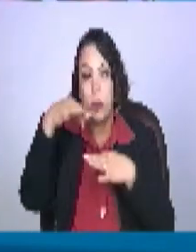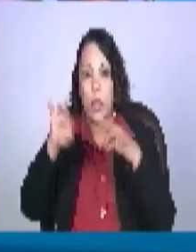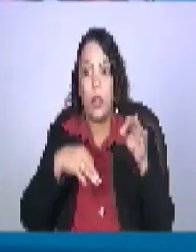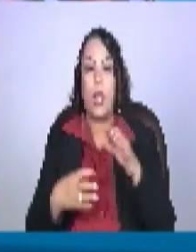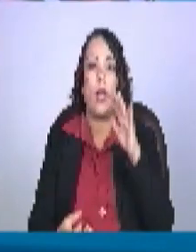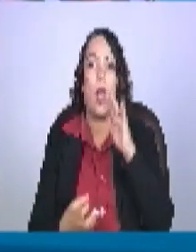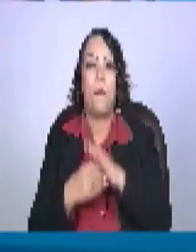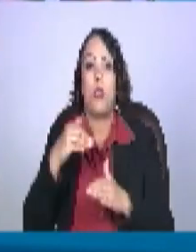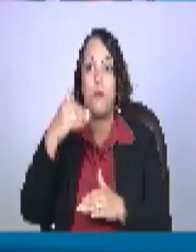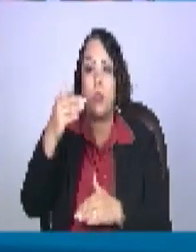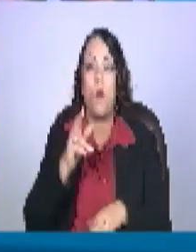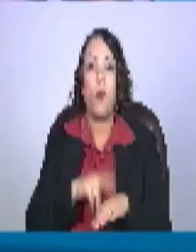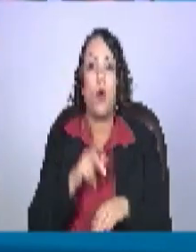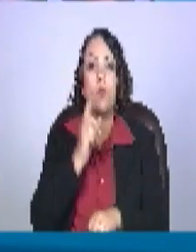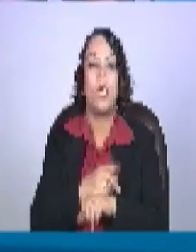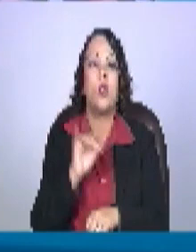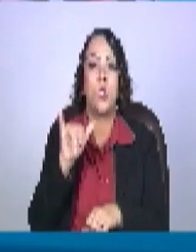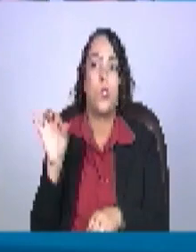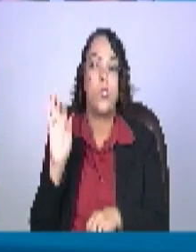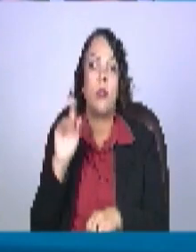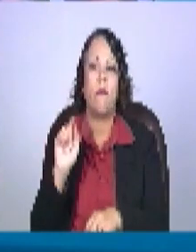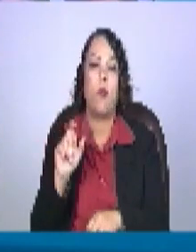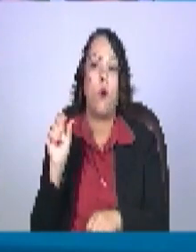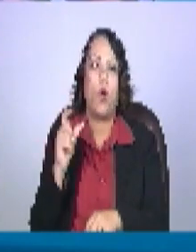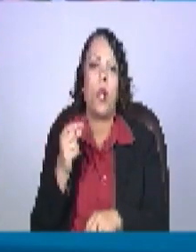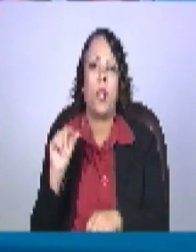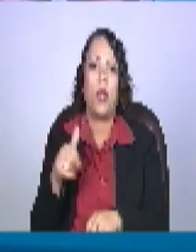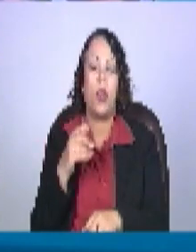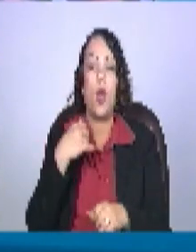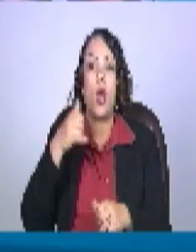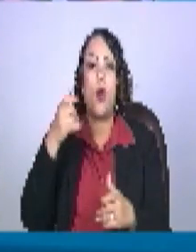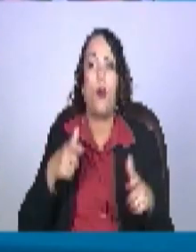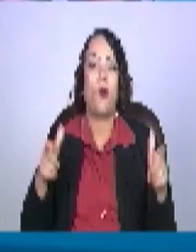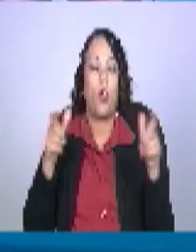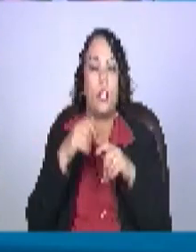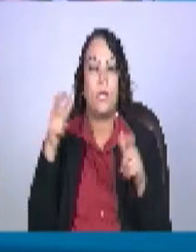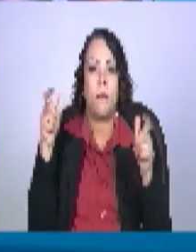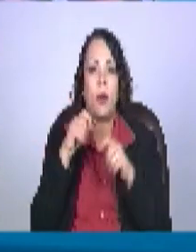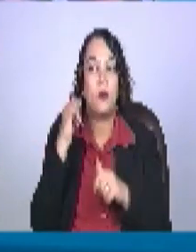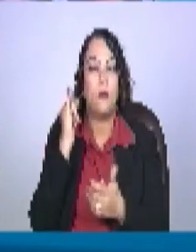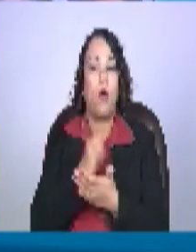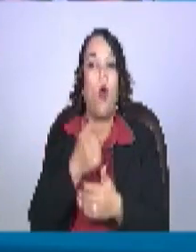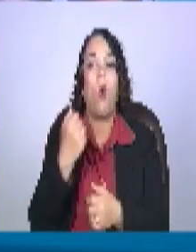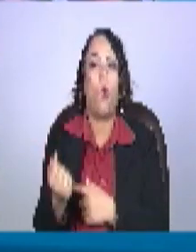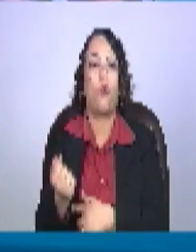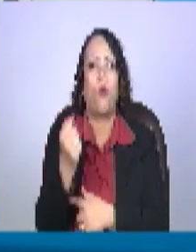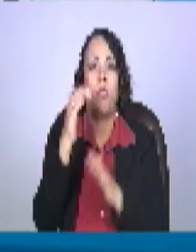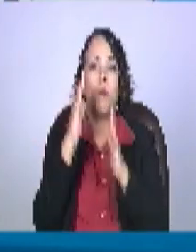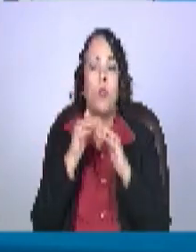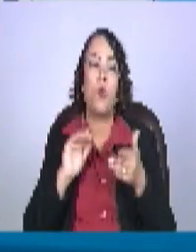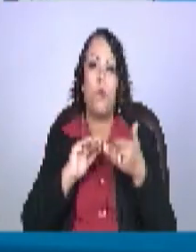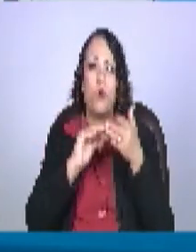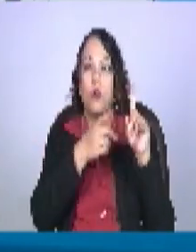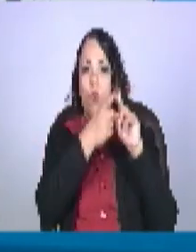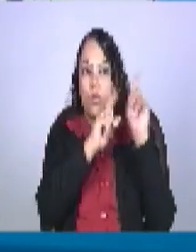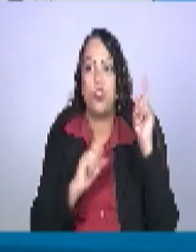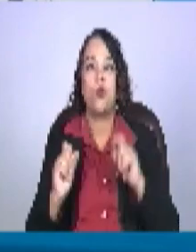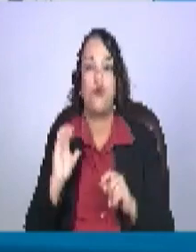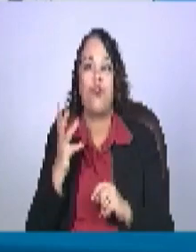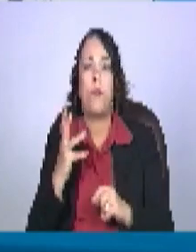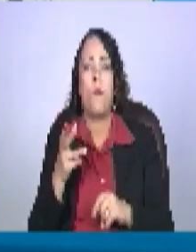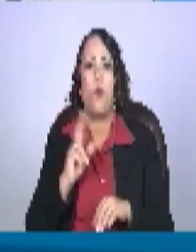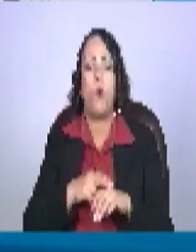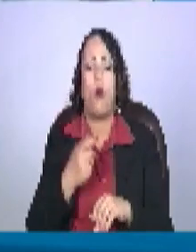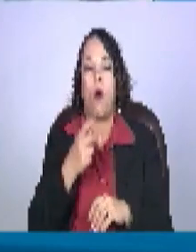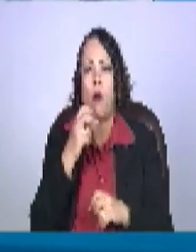والاستاذ يوسف ورداني رئيس مجلس امناء مؤسسه قدرات مصر ومساعد وزير الشباب والرياضه